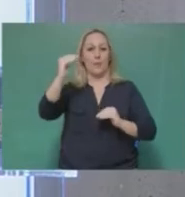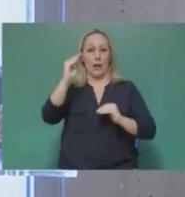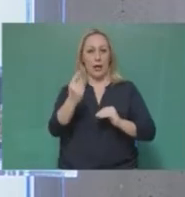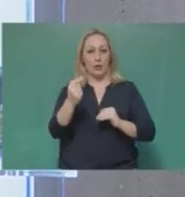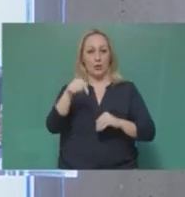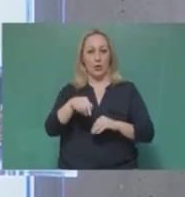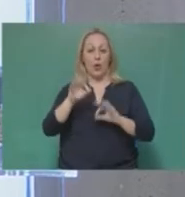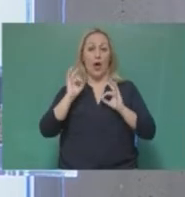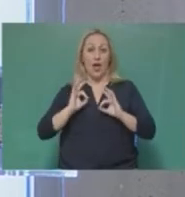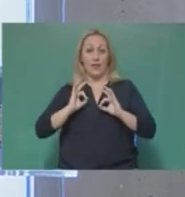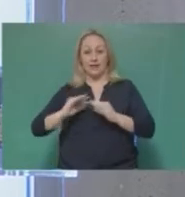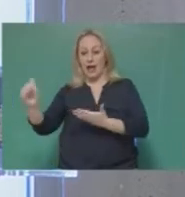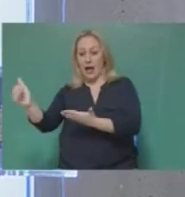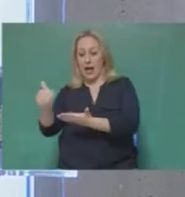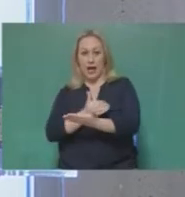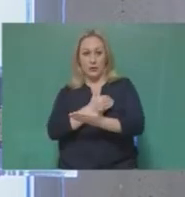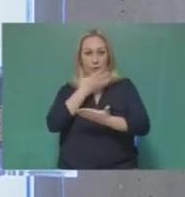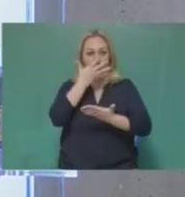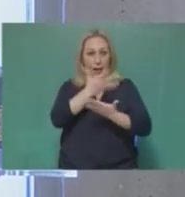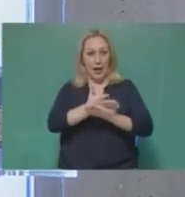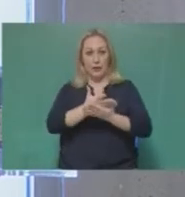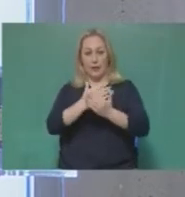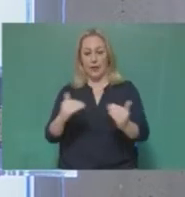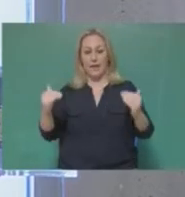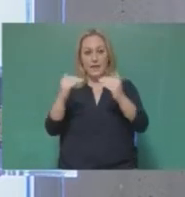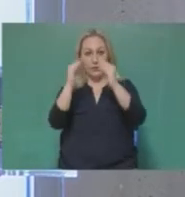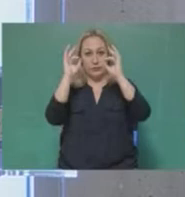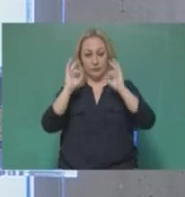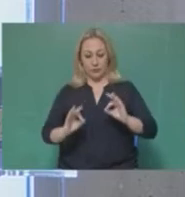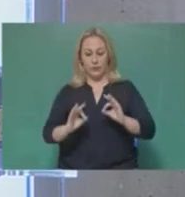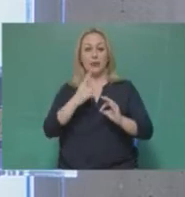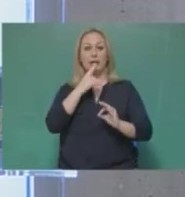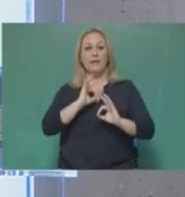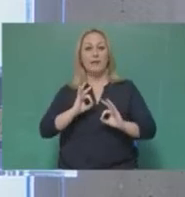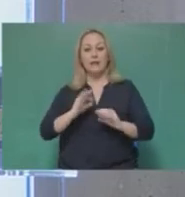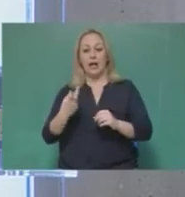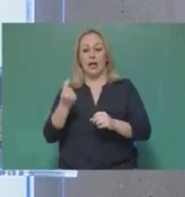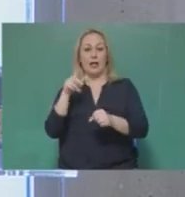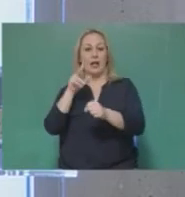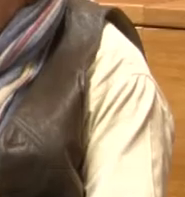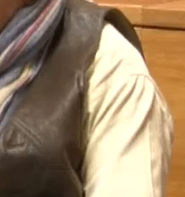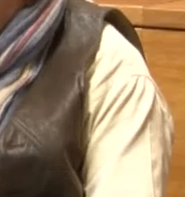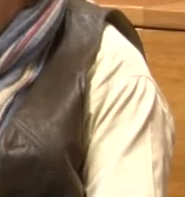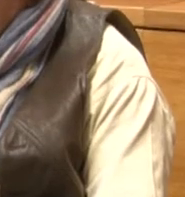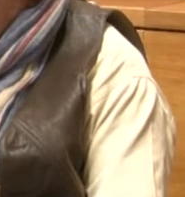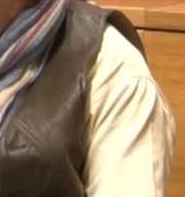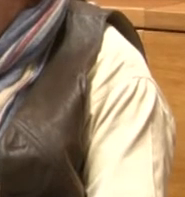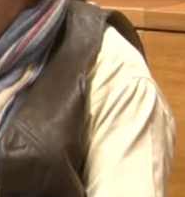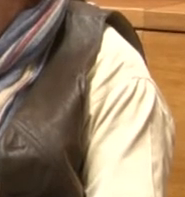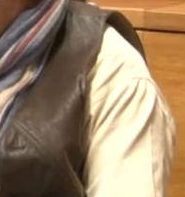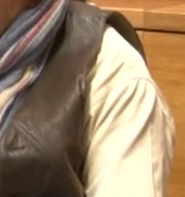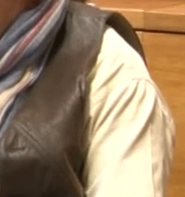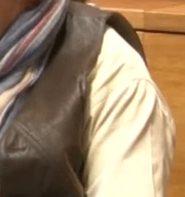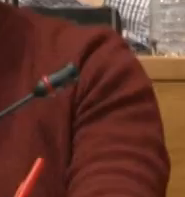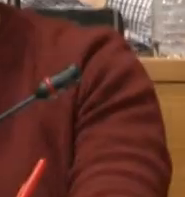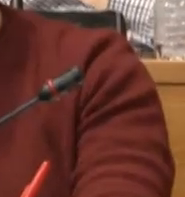Προφανώς ισοσκελισμένος όπως και τα προηγούμενα έτη με ικανά και επαρκή χρηματικά διαθέσιμα. Ο προϋπολογισμός